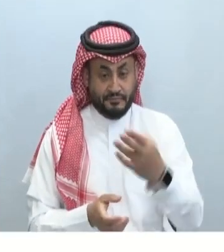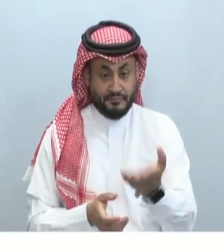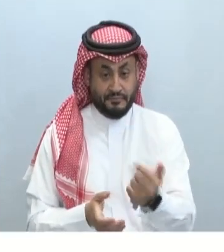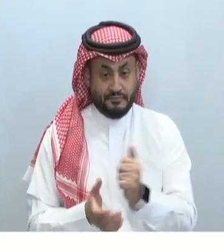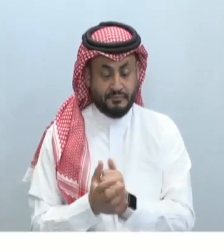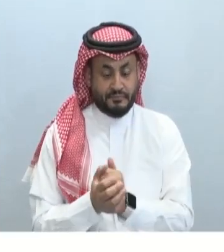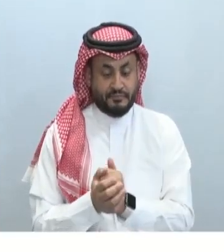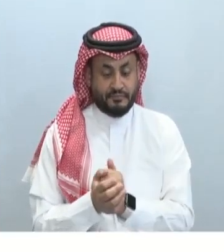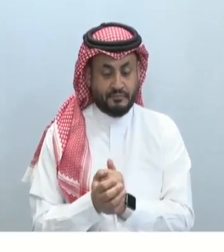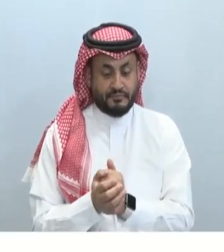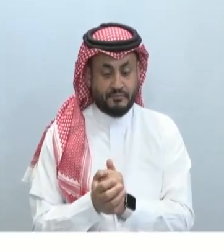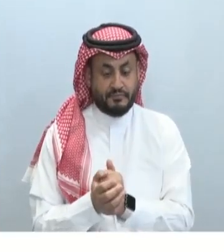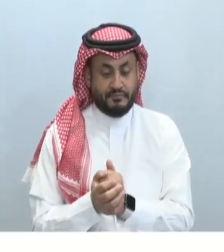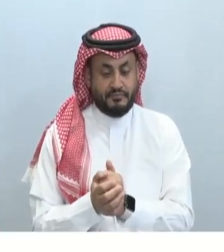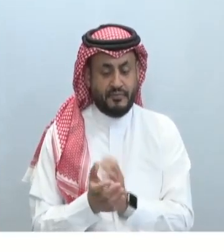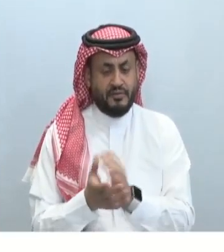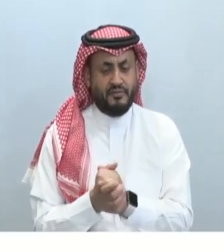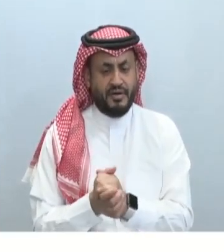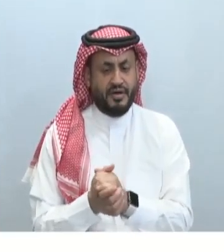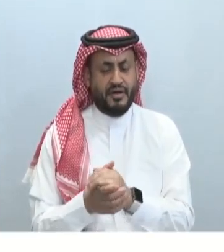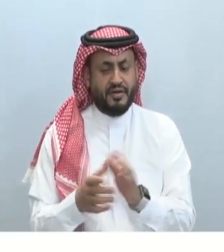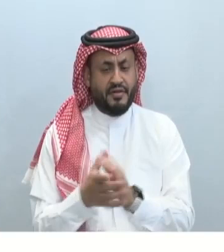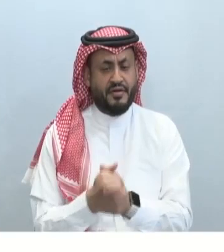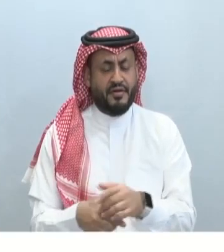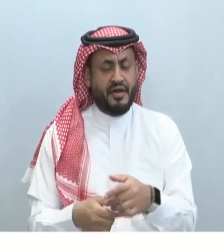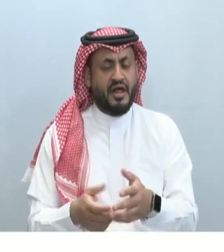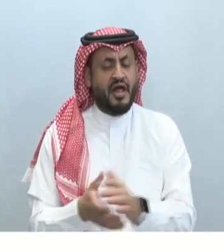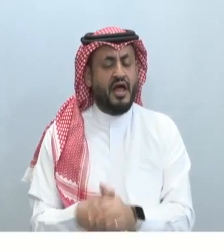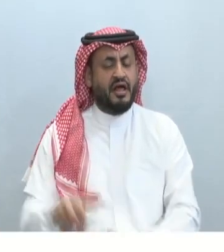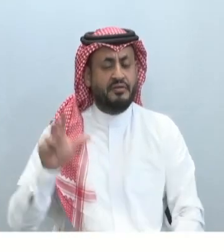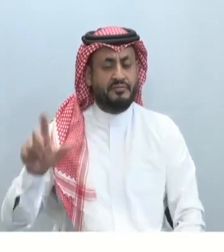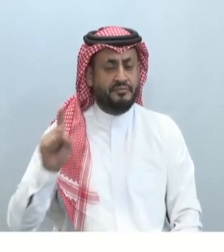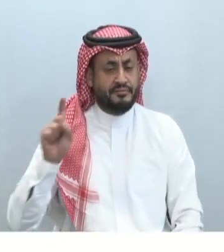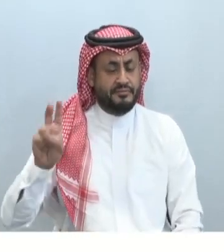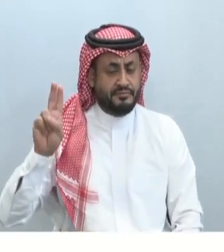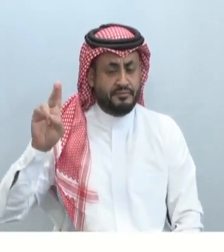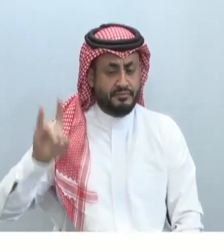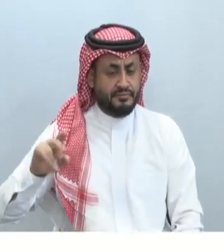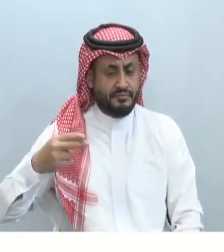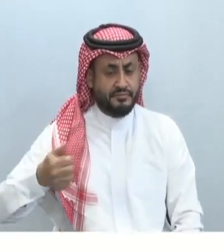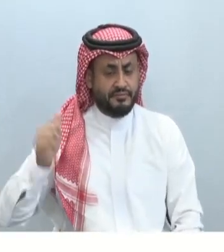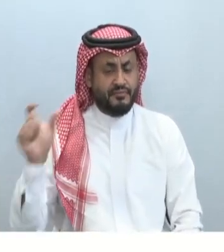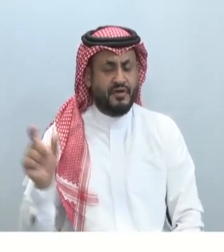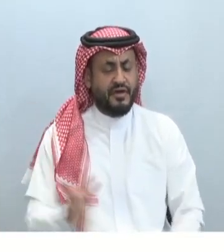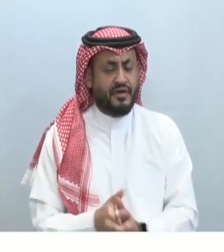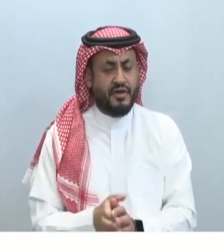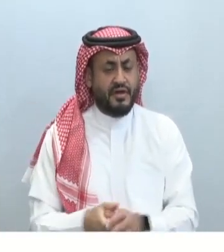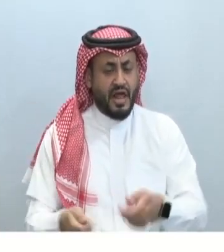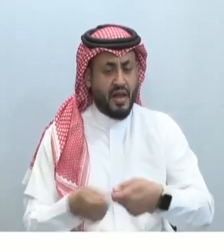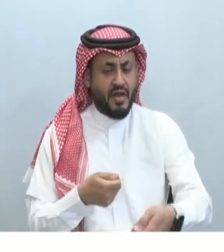لاحظتم البيعان يعني البائع والمشتري لاحظوا فان صدق